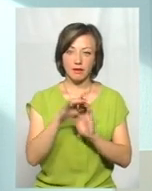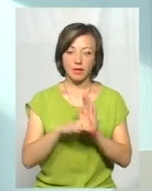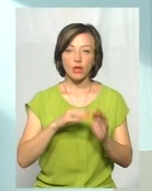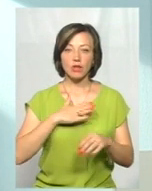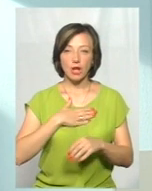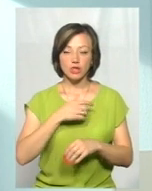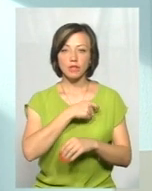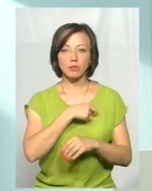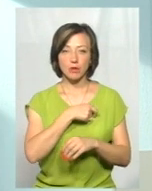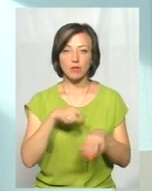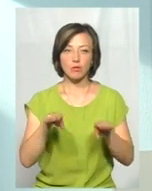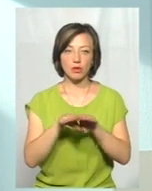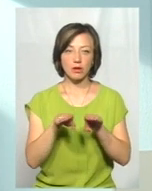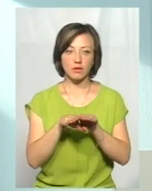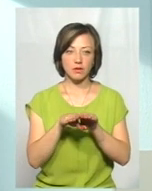депутати, порівняно